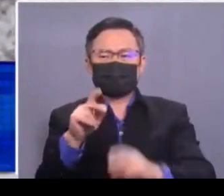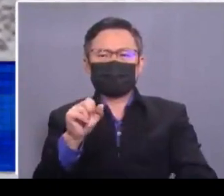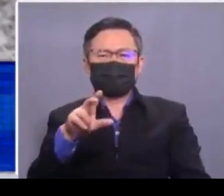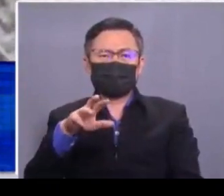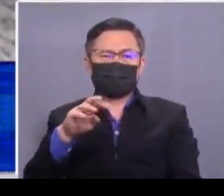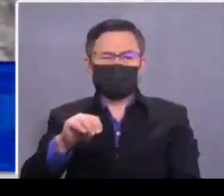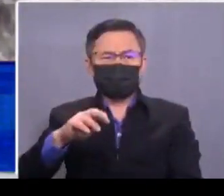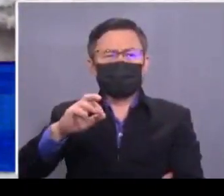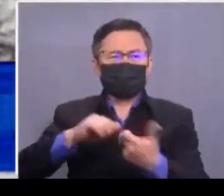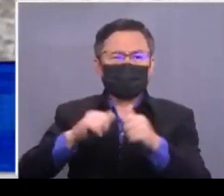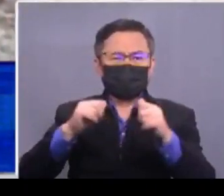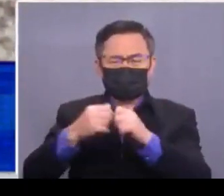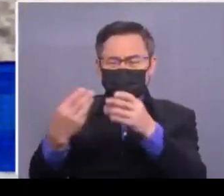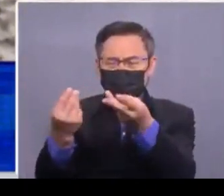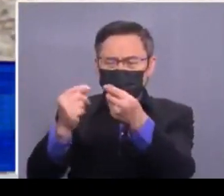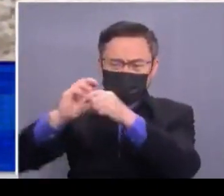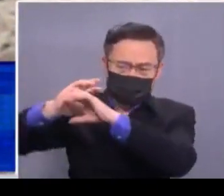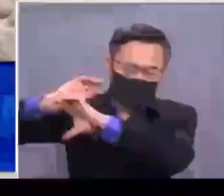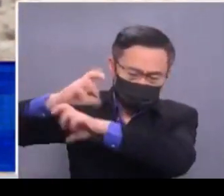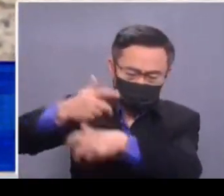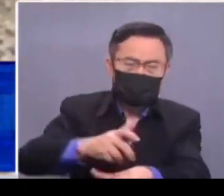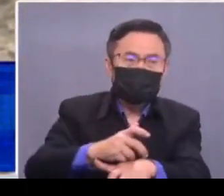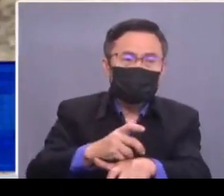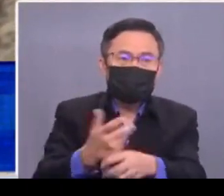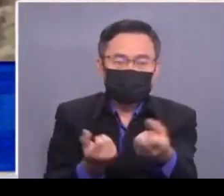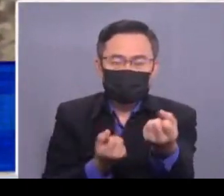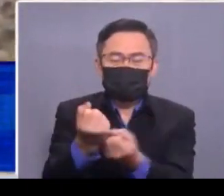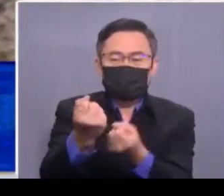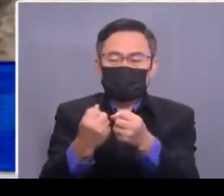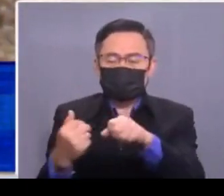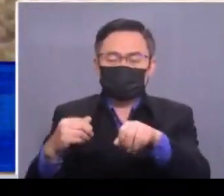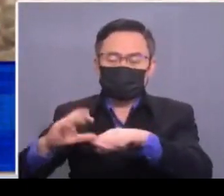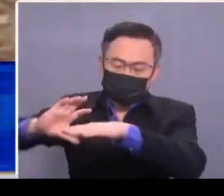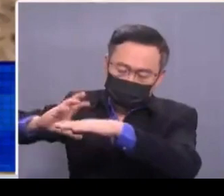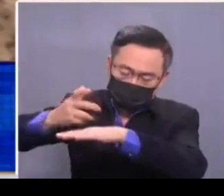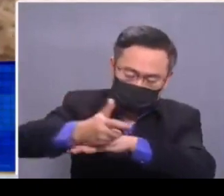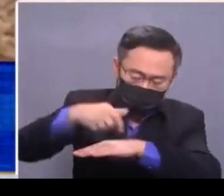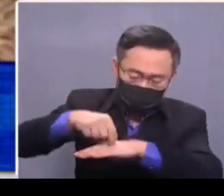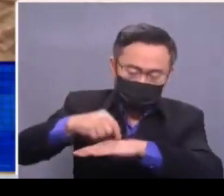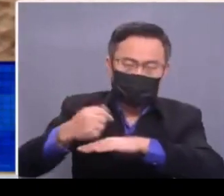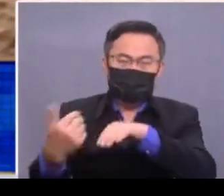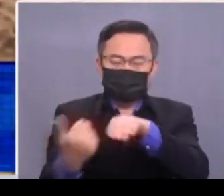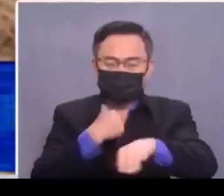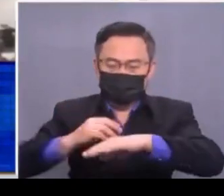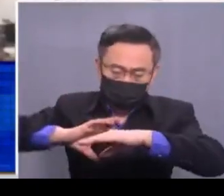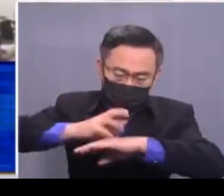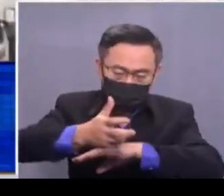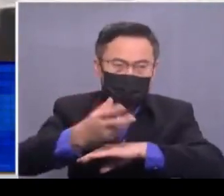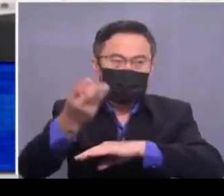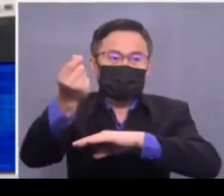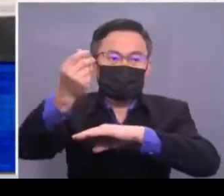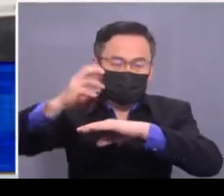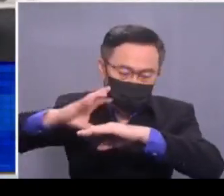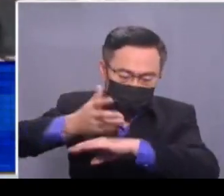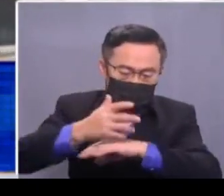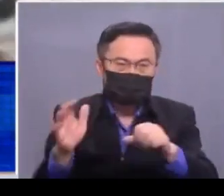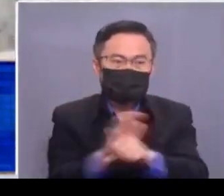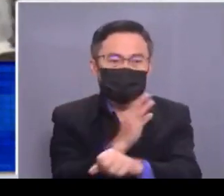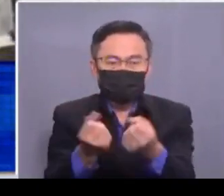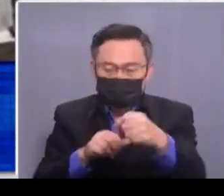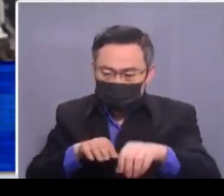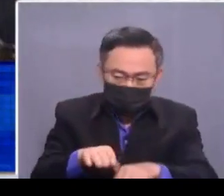ว่ามีดินเลื่อนไหลปิดทับเส้นทางรถทุกชนิดก็ไม่สามารถผ่านได้ก็ทำให้รถนี้นะคะติดยาวกันเป็นระยะทาง